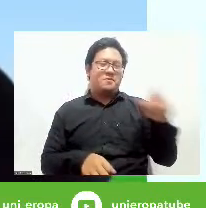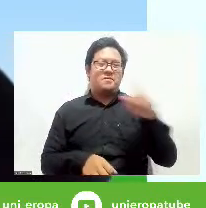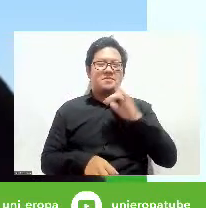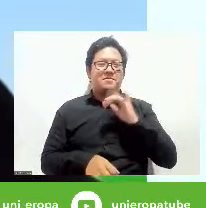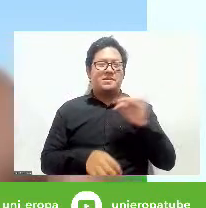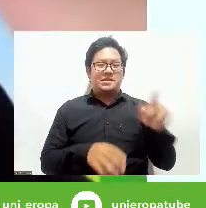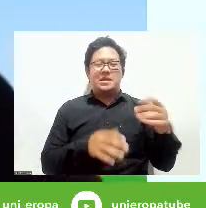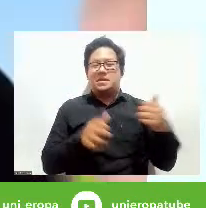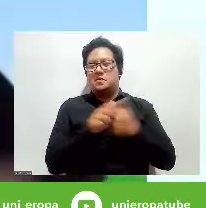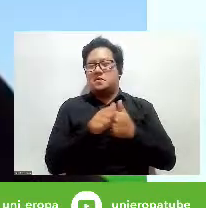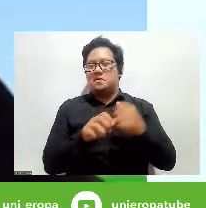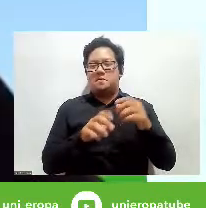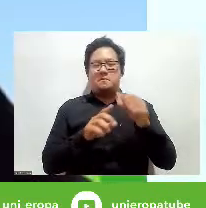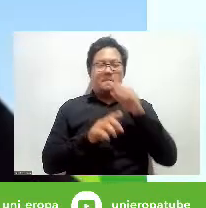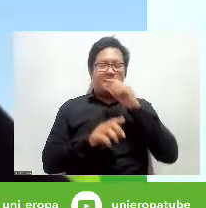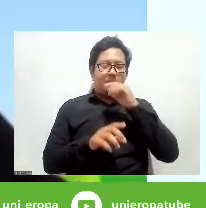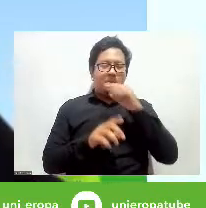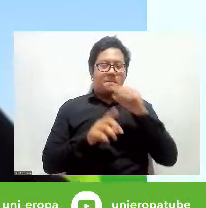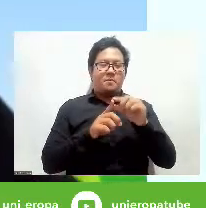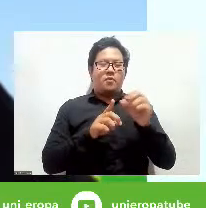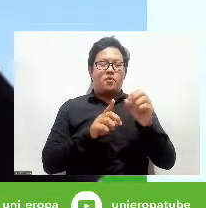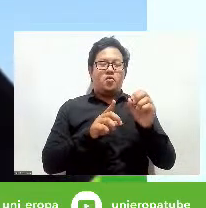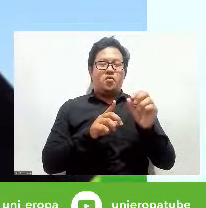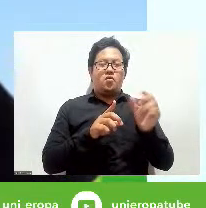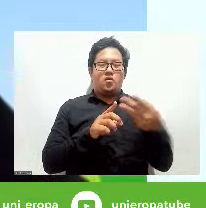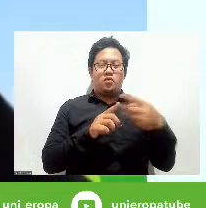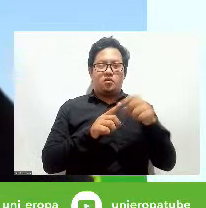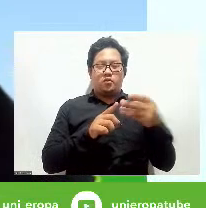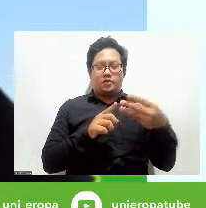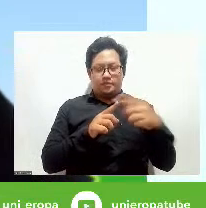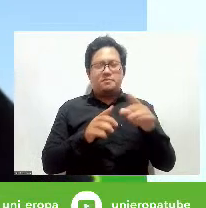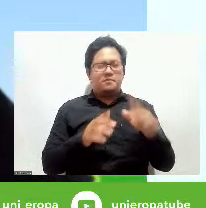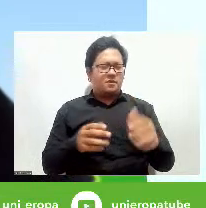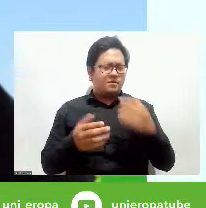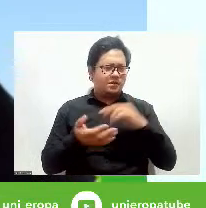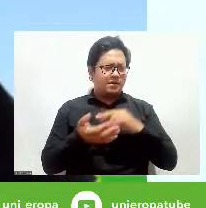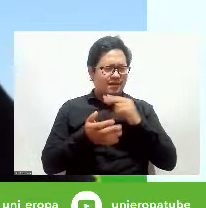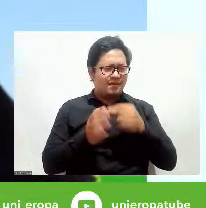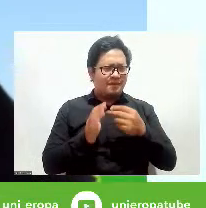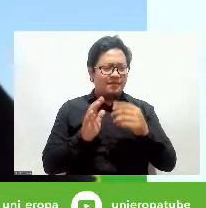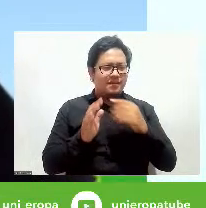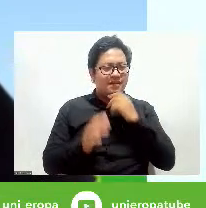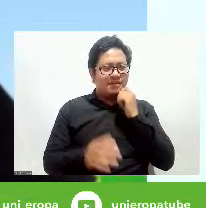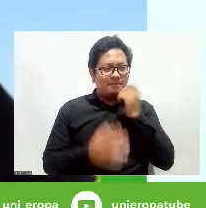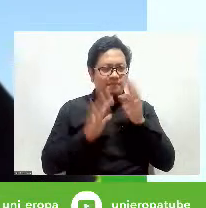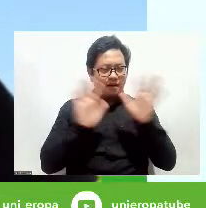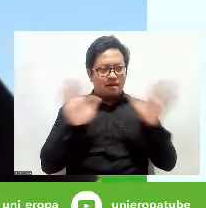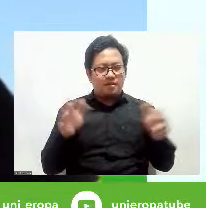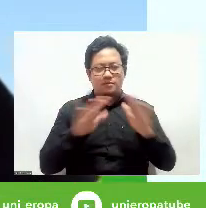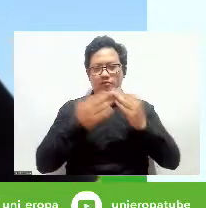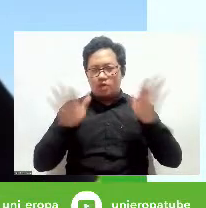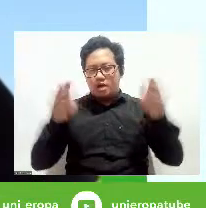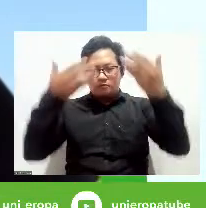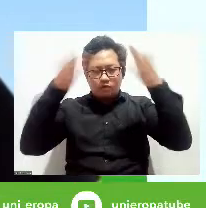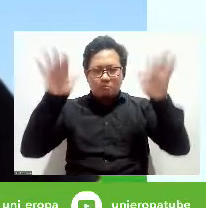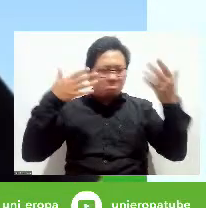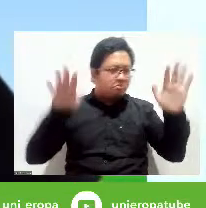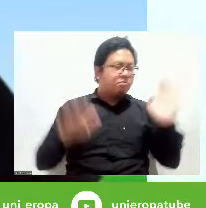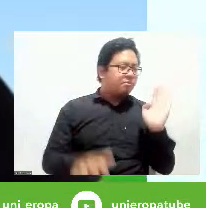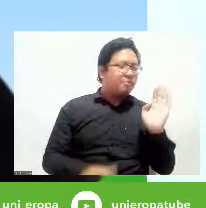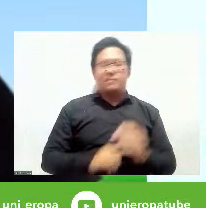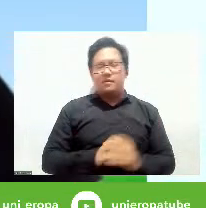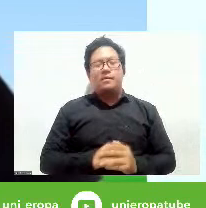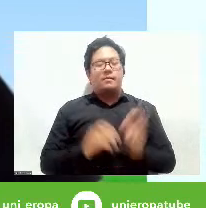bagusnya demua udah banyak yang udah terbuka sebenarnya berikutnya lebih nomor Hai siapkan menampilkan pollingnya